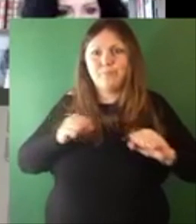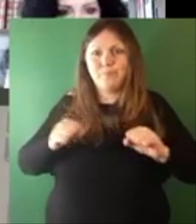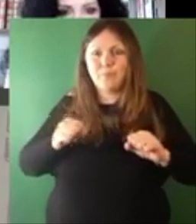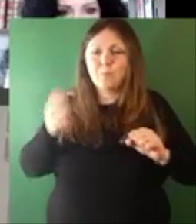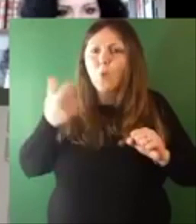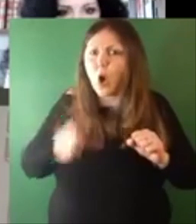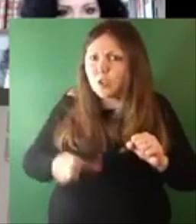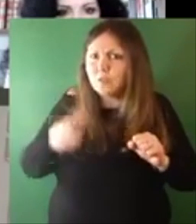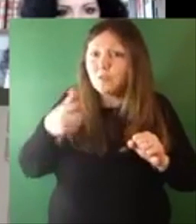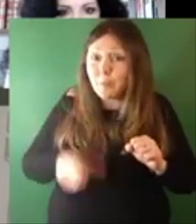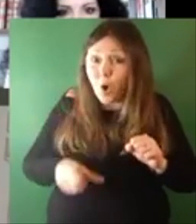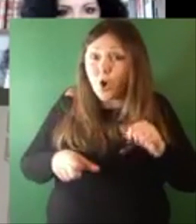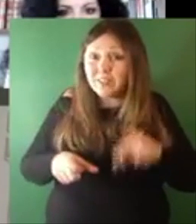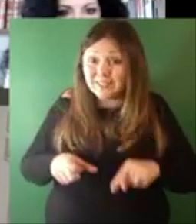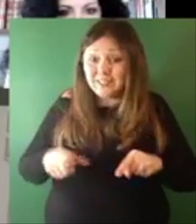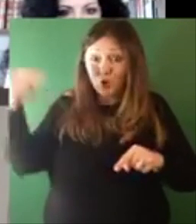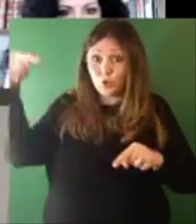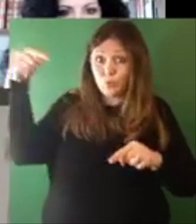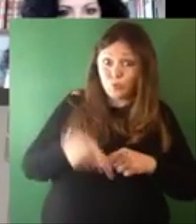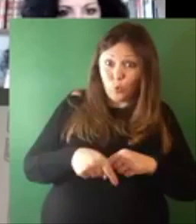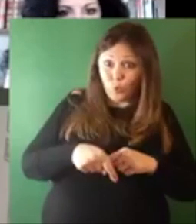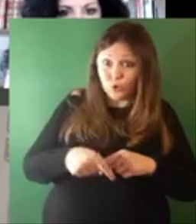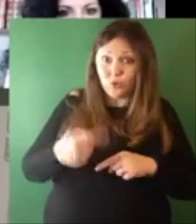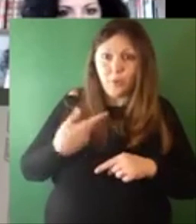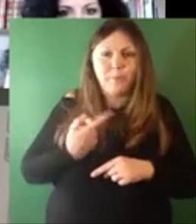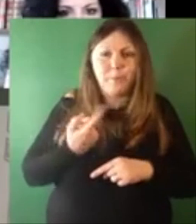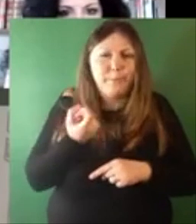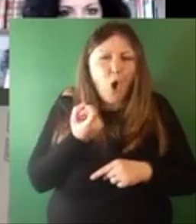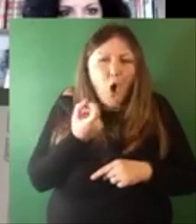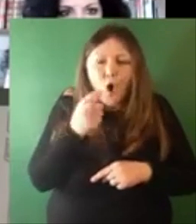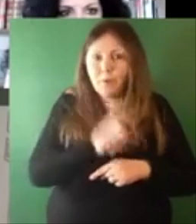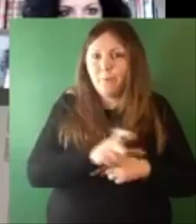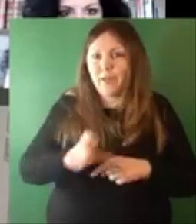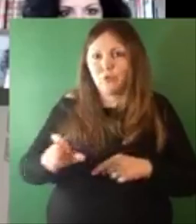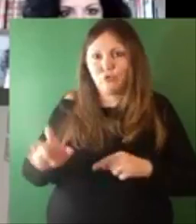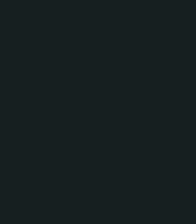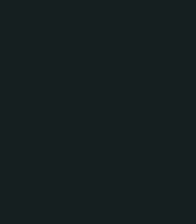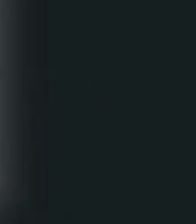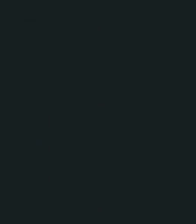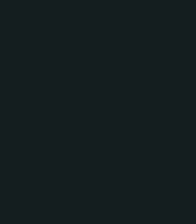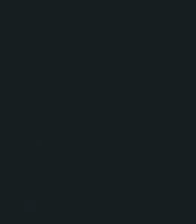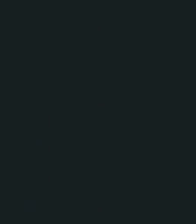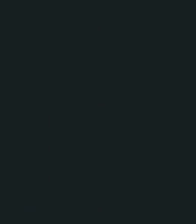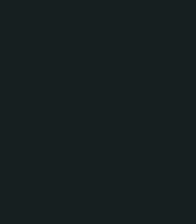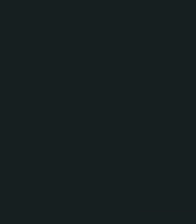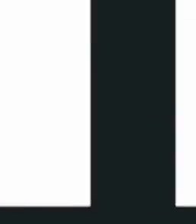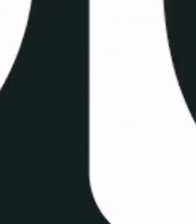26 gennaio, infine, la piattaforma regionale per fare richiesta di cassa integrazione in deroga.